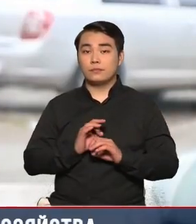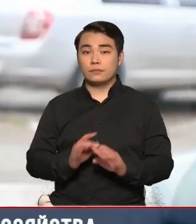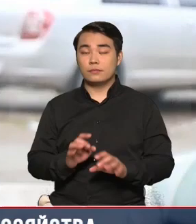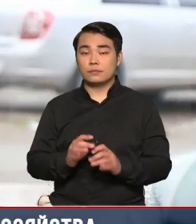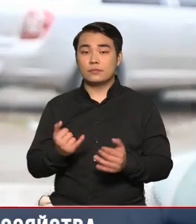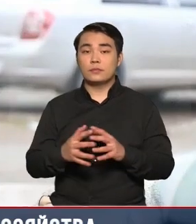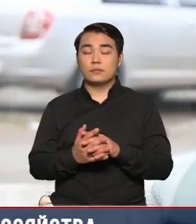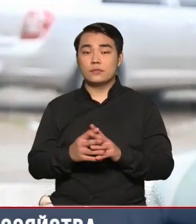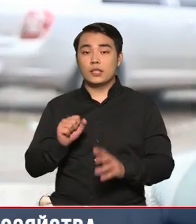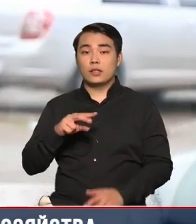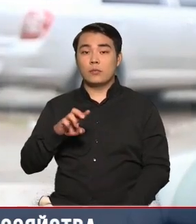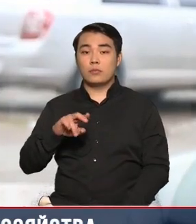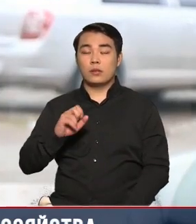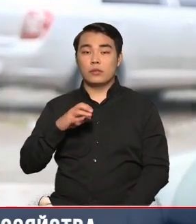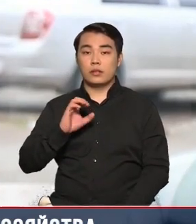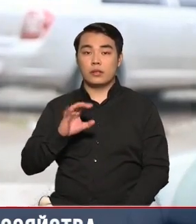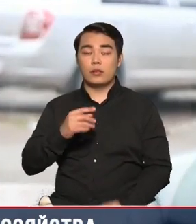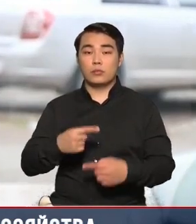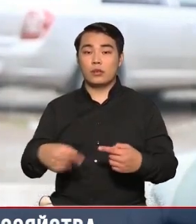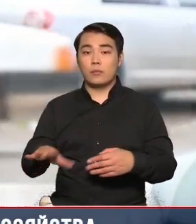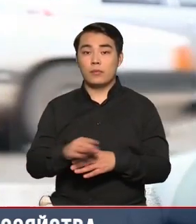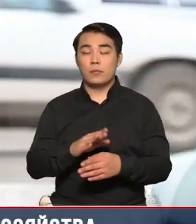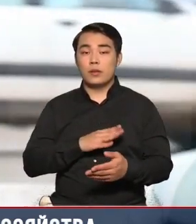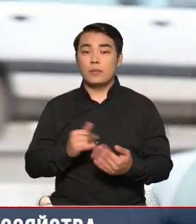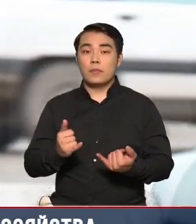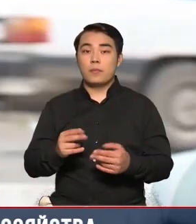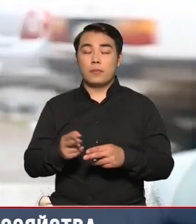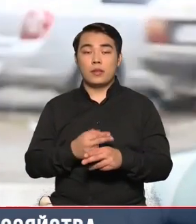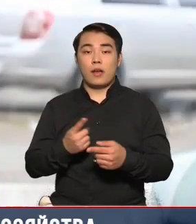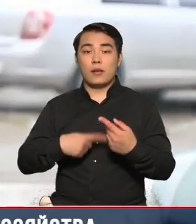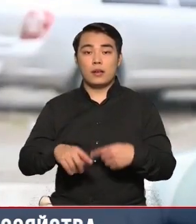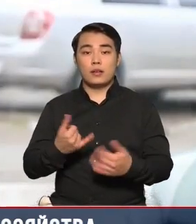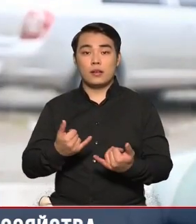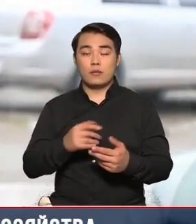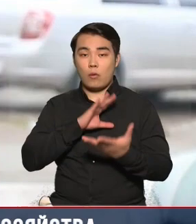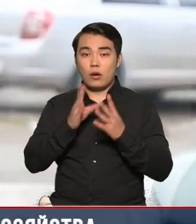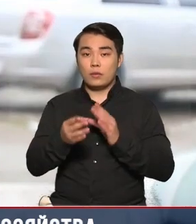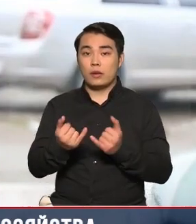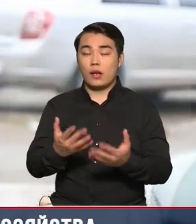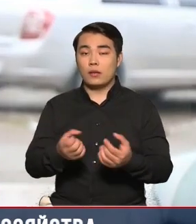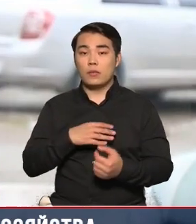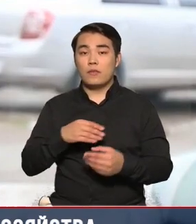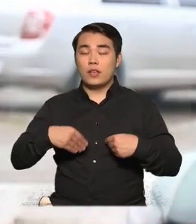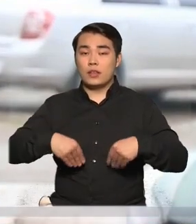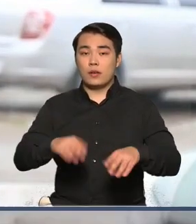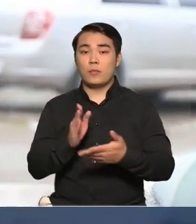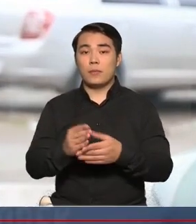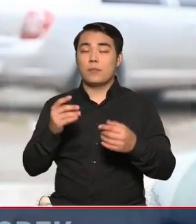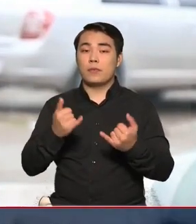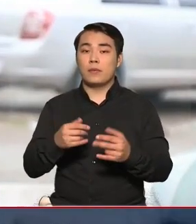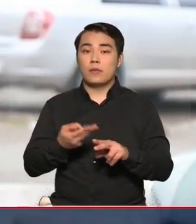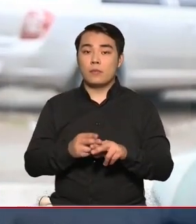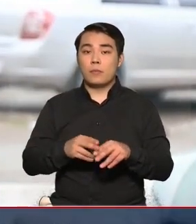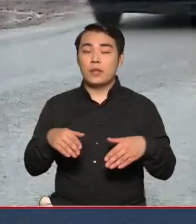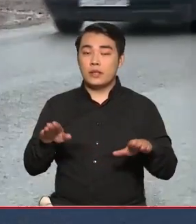В аулах Алпамыс, Бырлесу и в других выданы гранты на новые проекты. Направления разные, выращивают даже виноград, есть птицефермы и многое